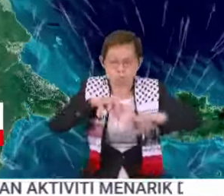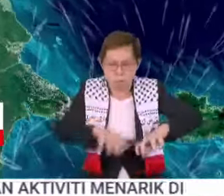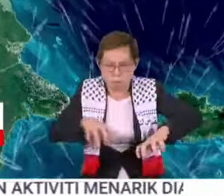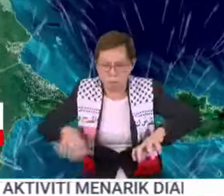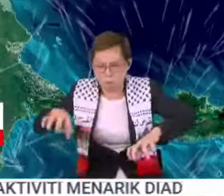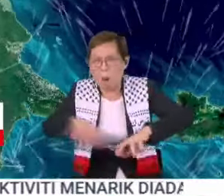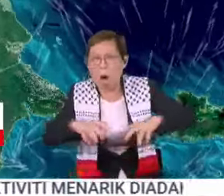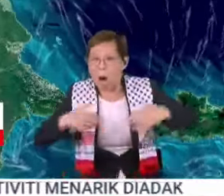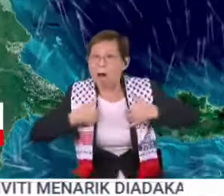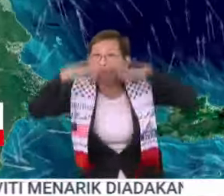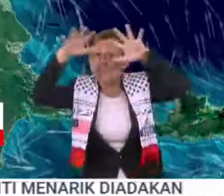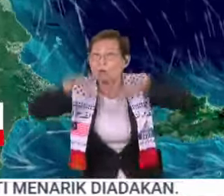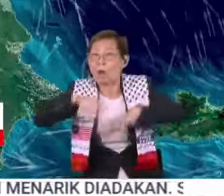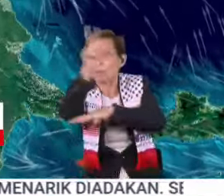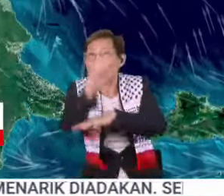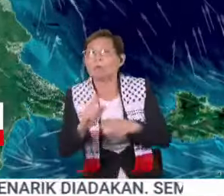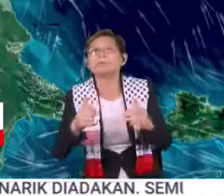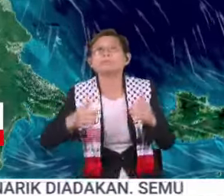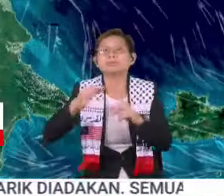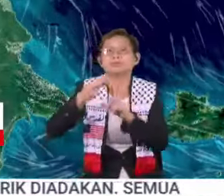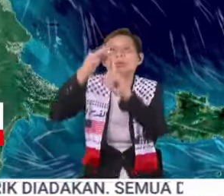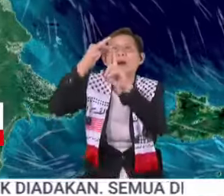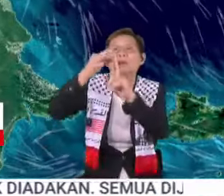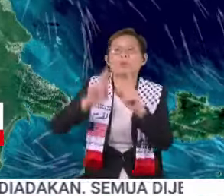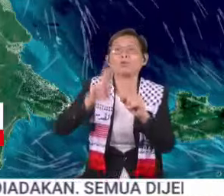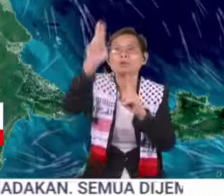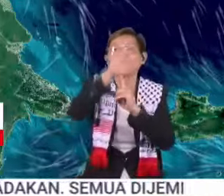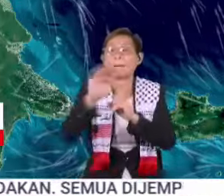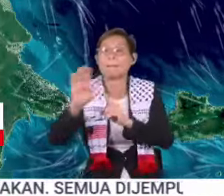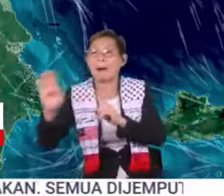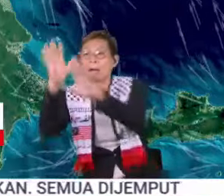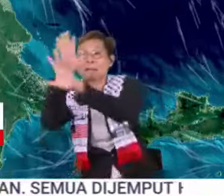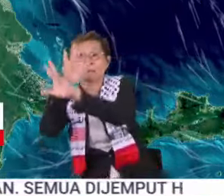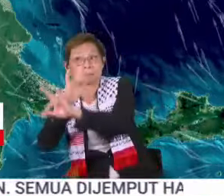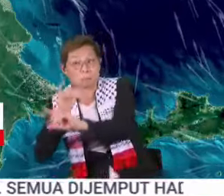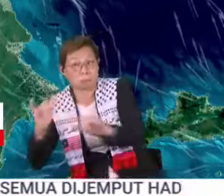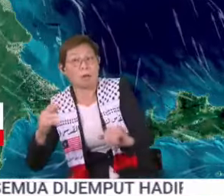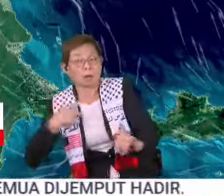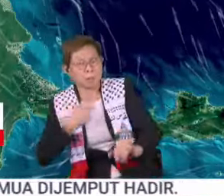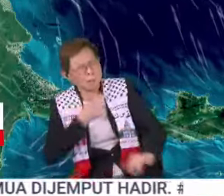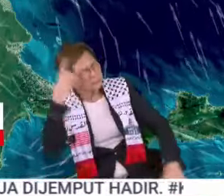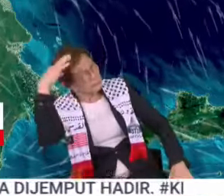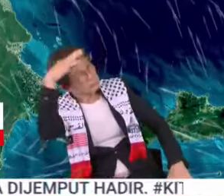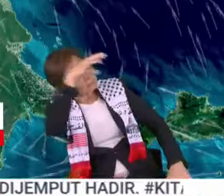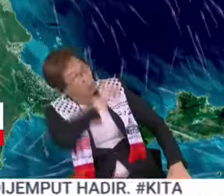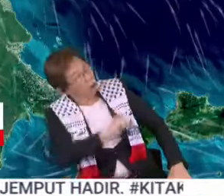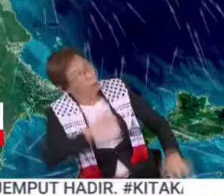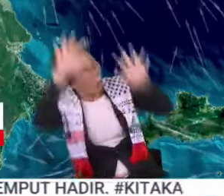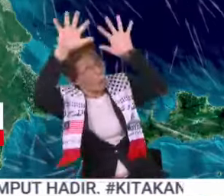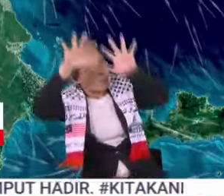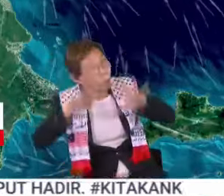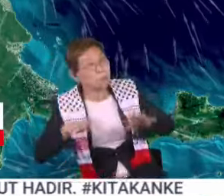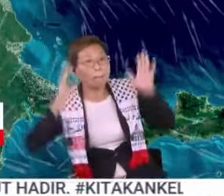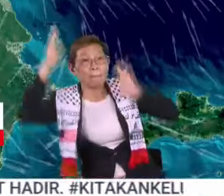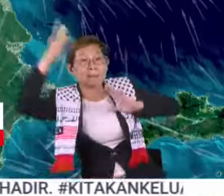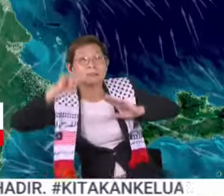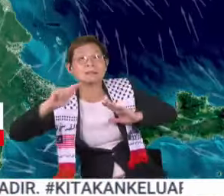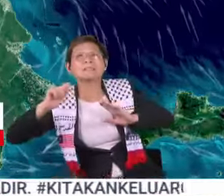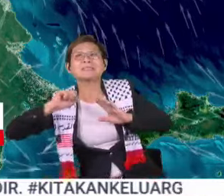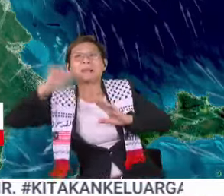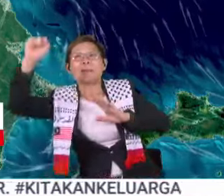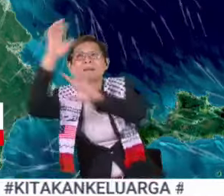bahagian, terutamanya di bahagian utara dan juga barat negeri Sarawak. Dan kami jangkakan juga keadaan hujan di Malaysia